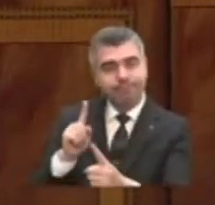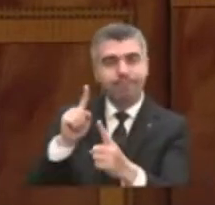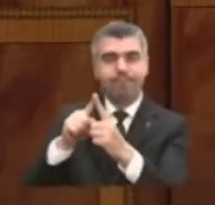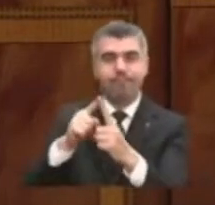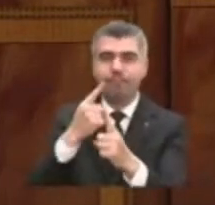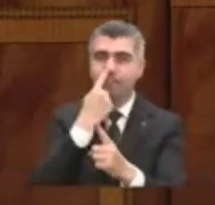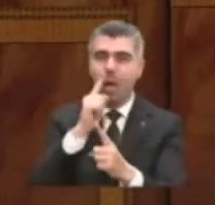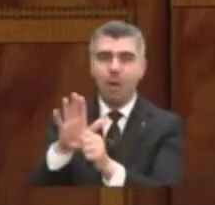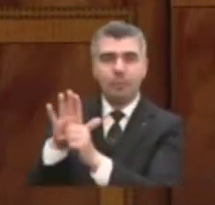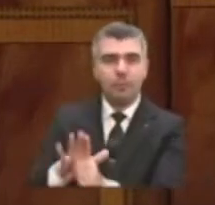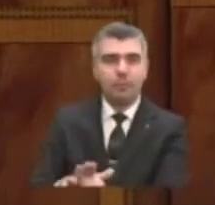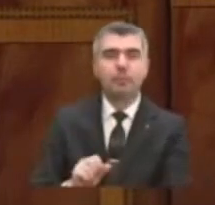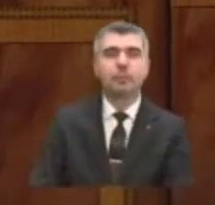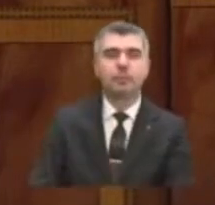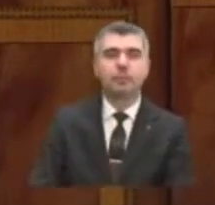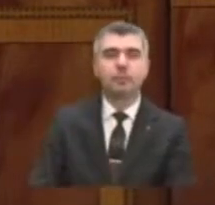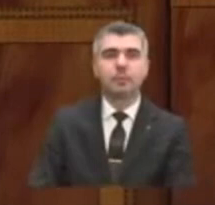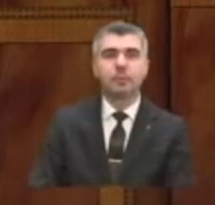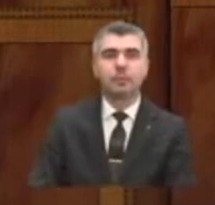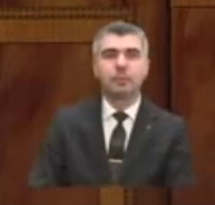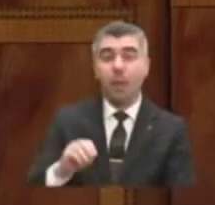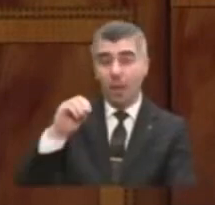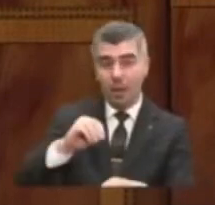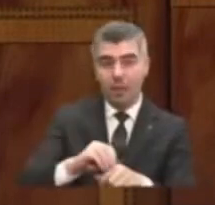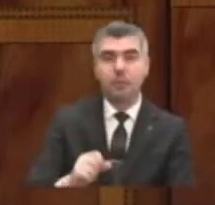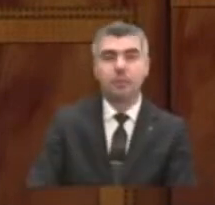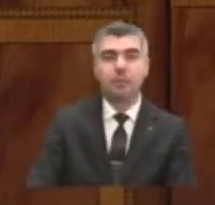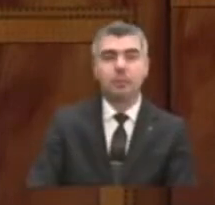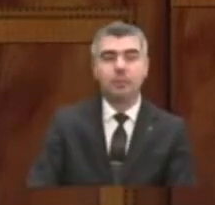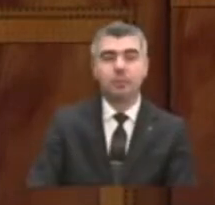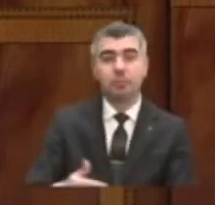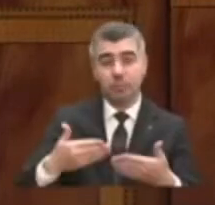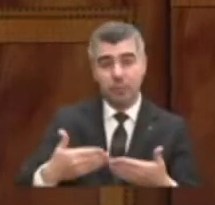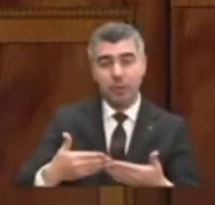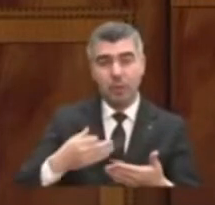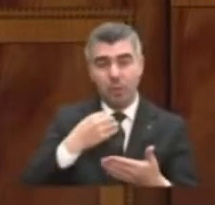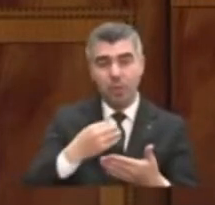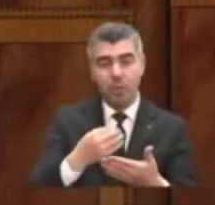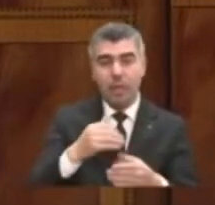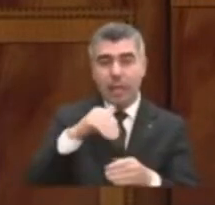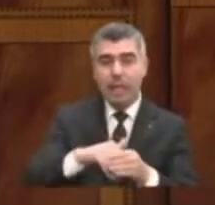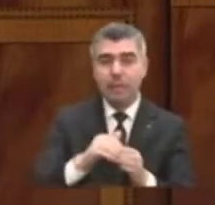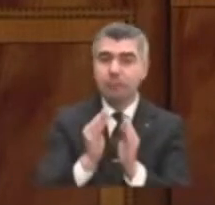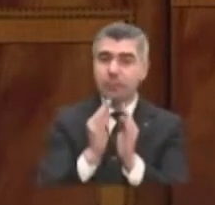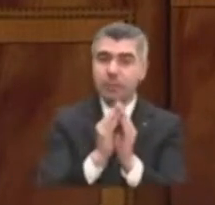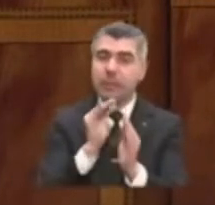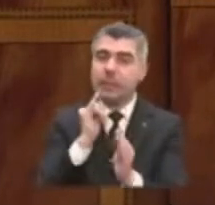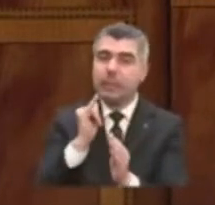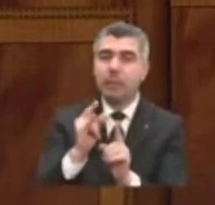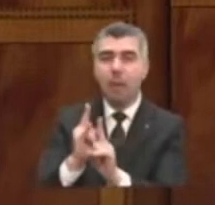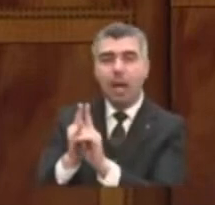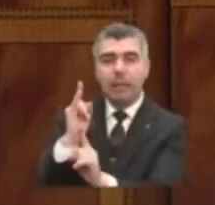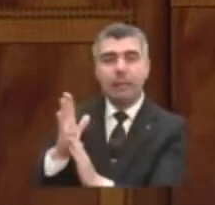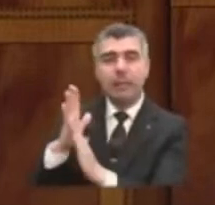وهي مناسبه هي مناسبه من مطلق قناعات حسبنا الراسخه ومرجعيه